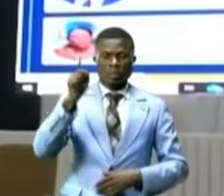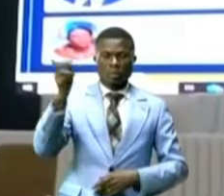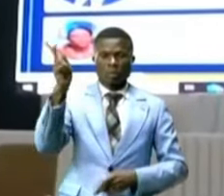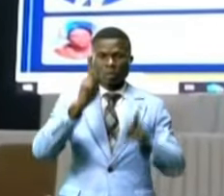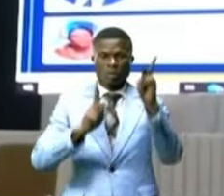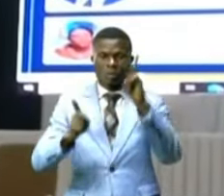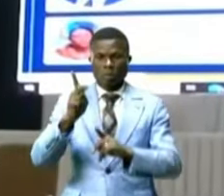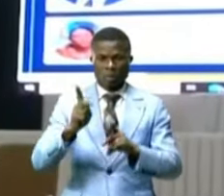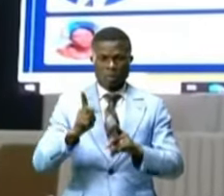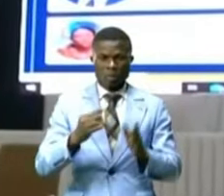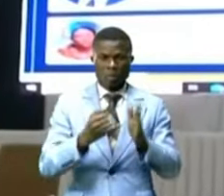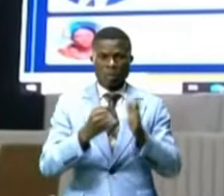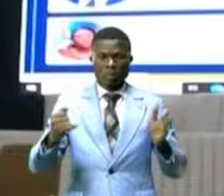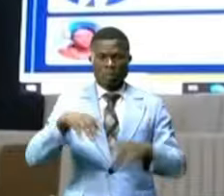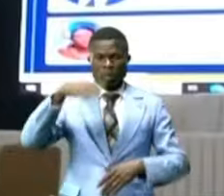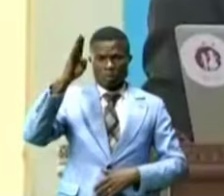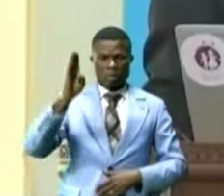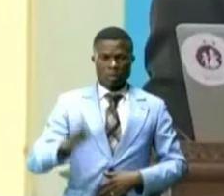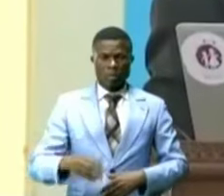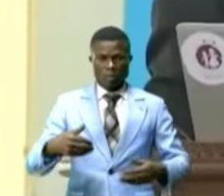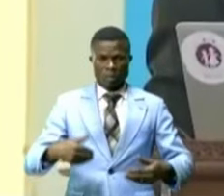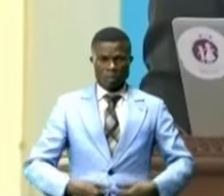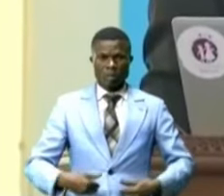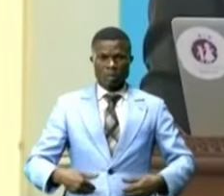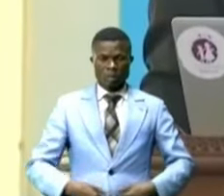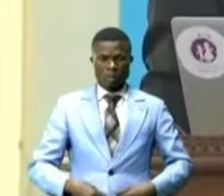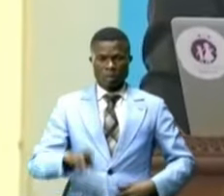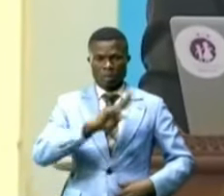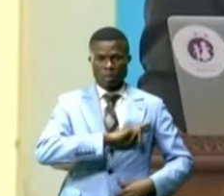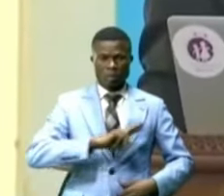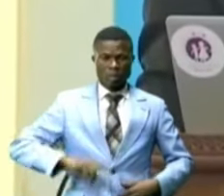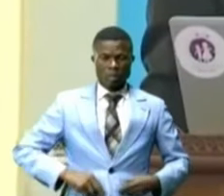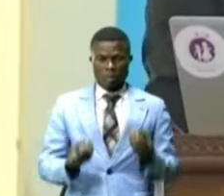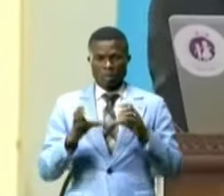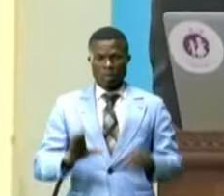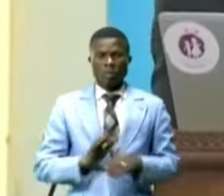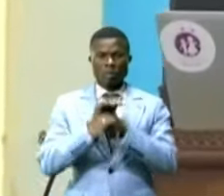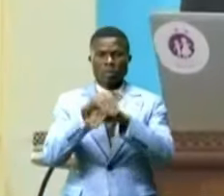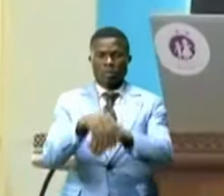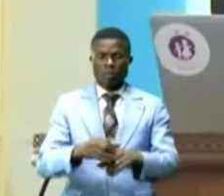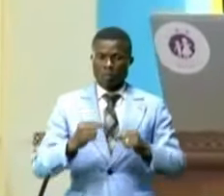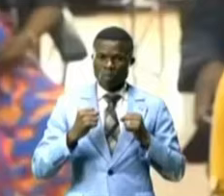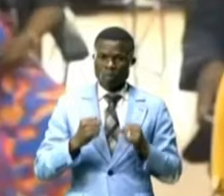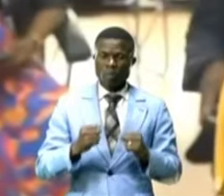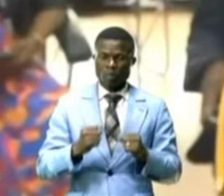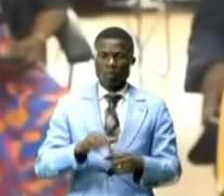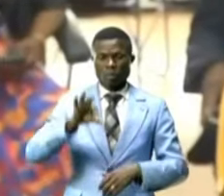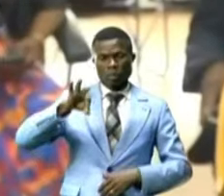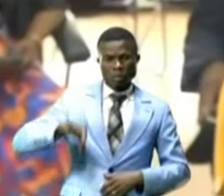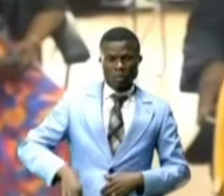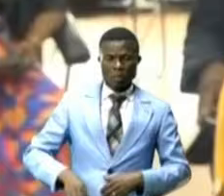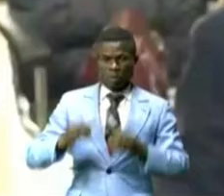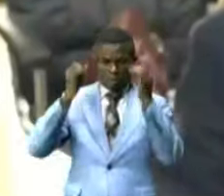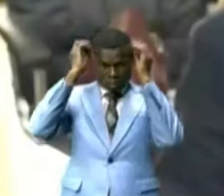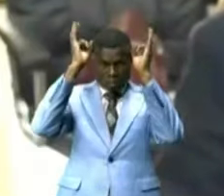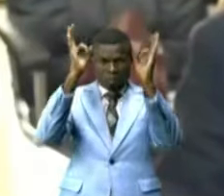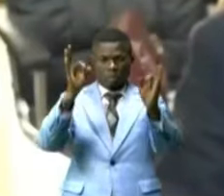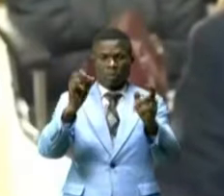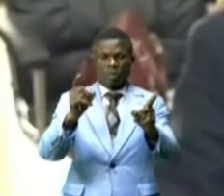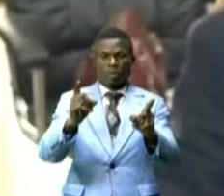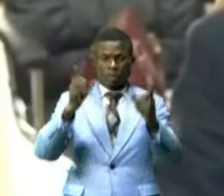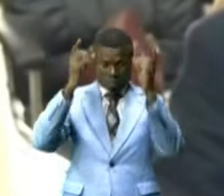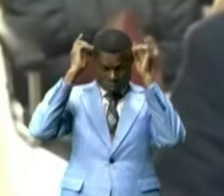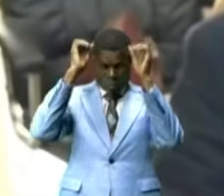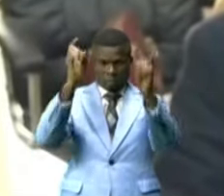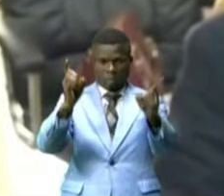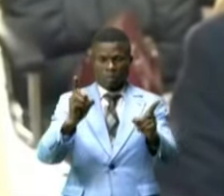et ses 60% de jeunes, la RDC a pris des engagements fermes en faveur de l'éducation en vue d'en